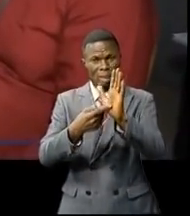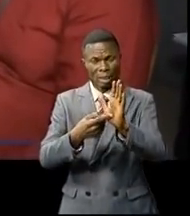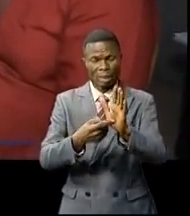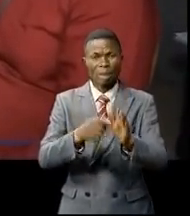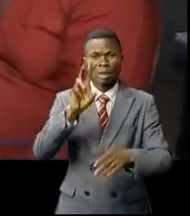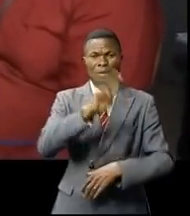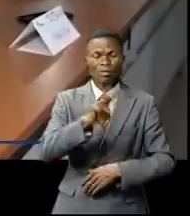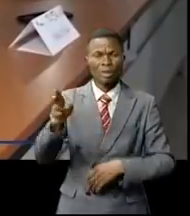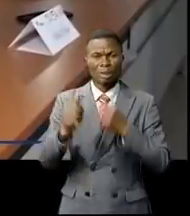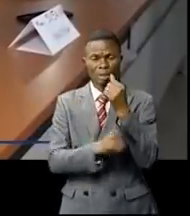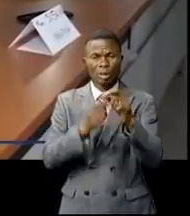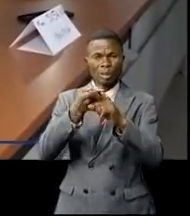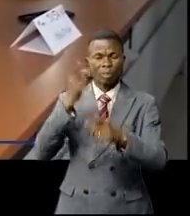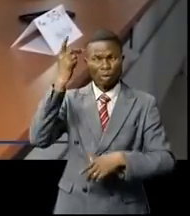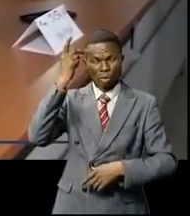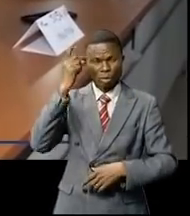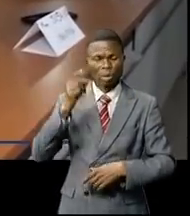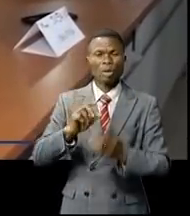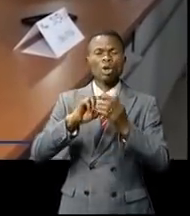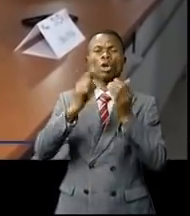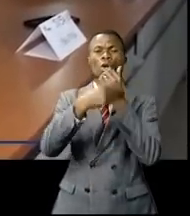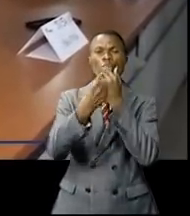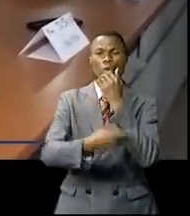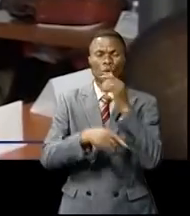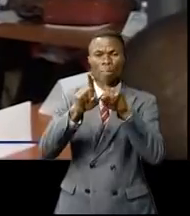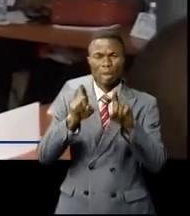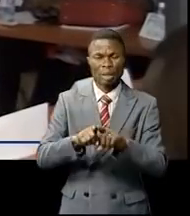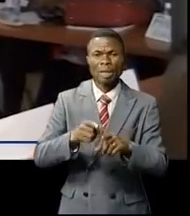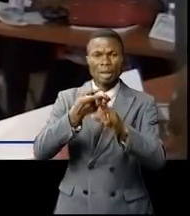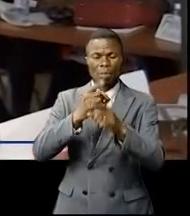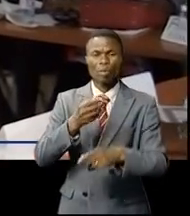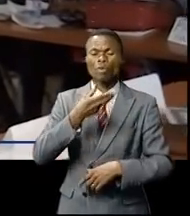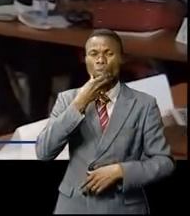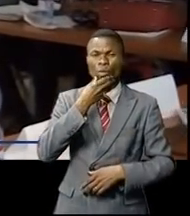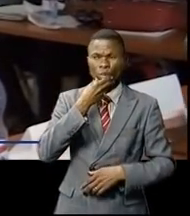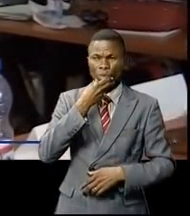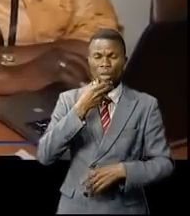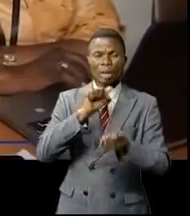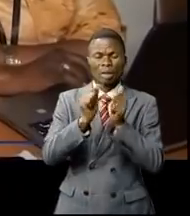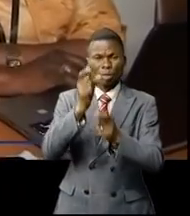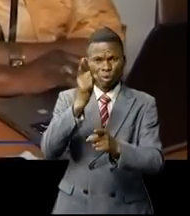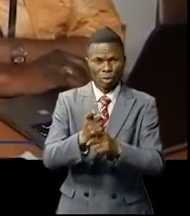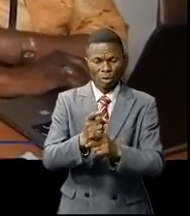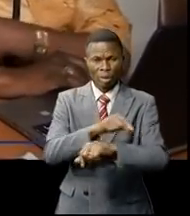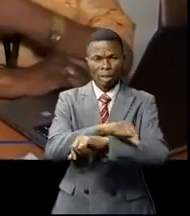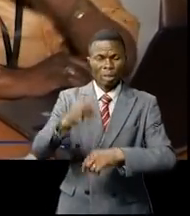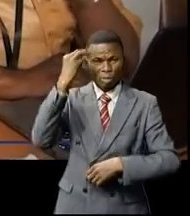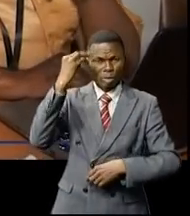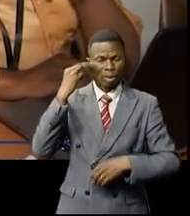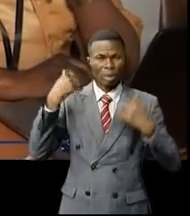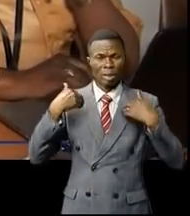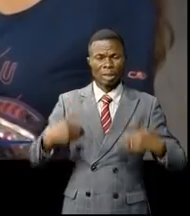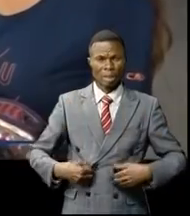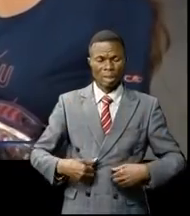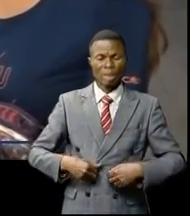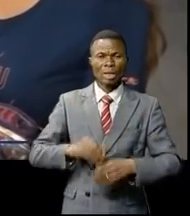venus de kinshasa goma mbuji mayi ray les ventes des programmes spécifiques du ministère de la santé publique hygiène et